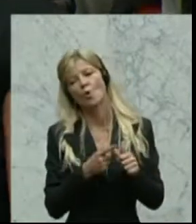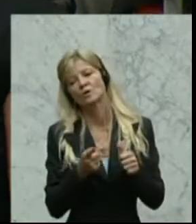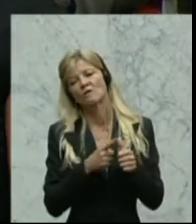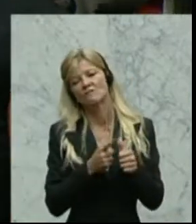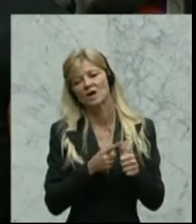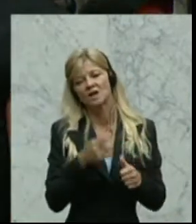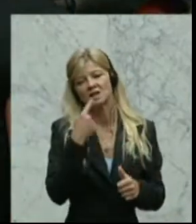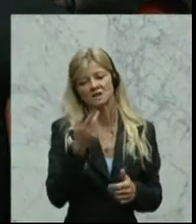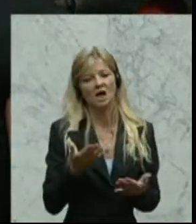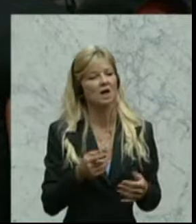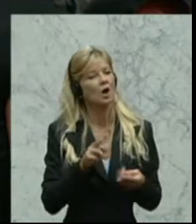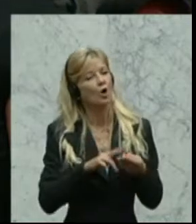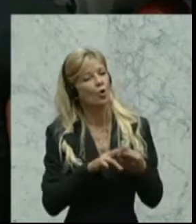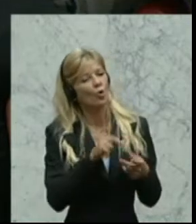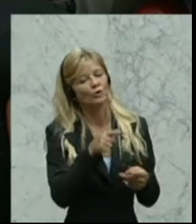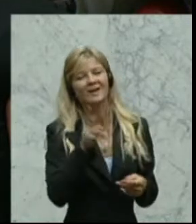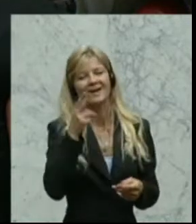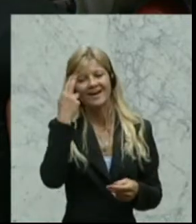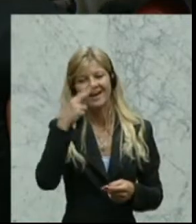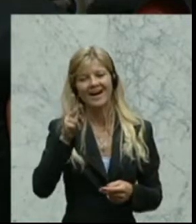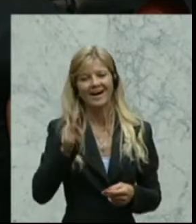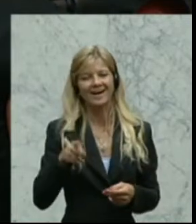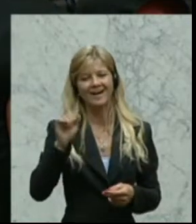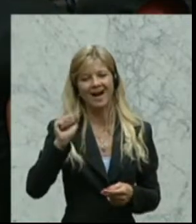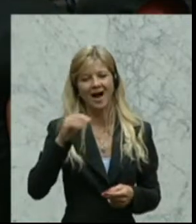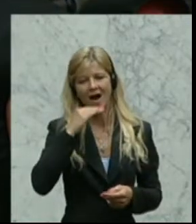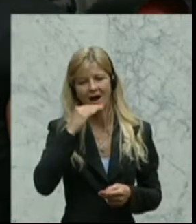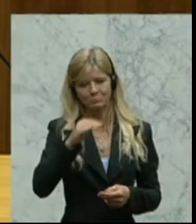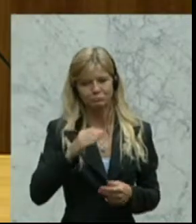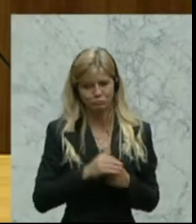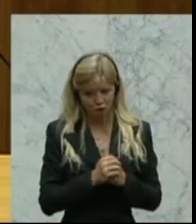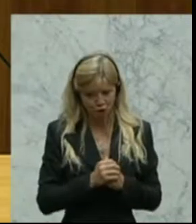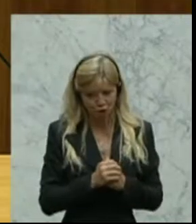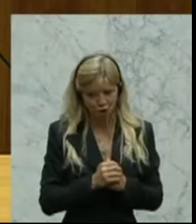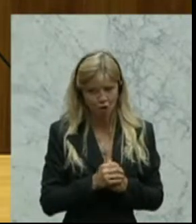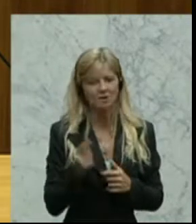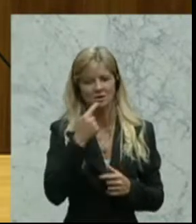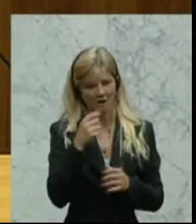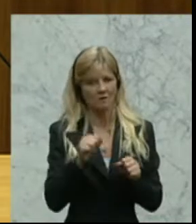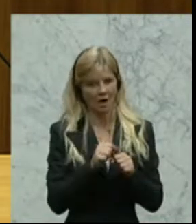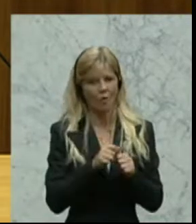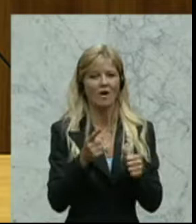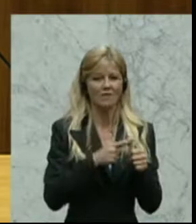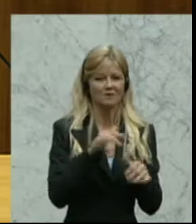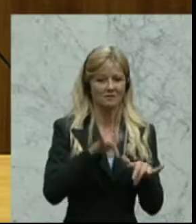der Industriellen Vereinigung, Vermögensteuern würden Arbeitsplätze vernichten. Das ist ein Unfug.